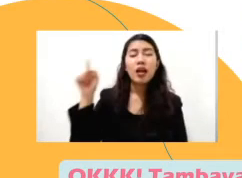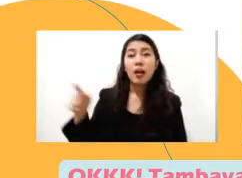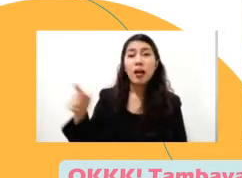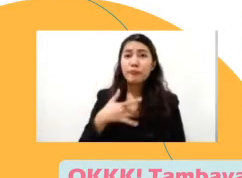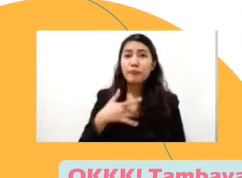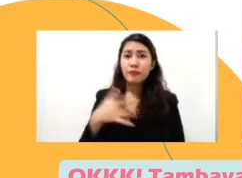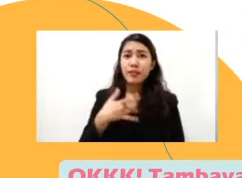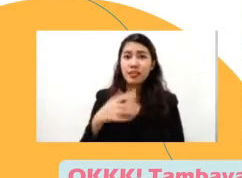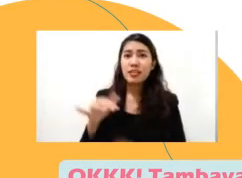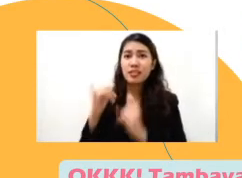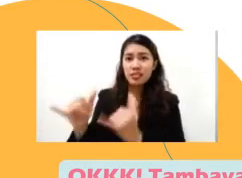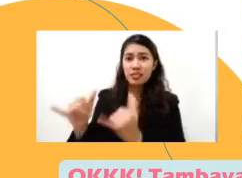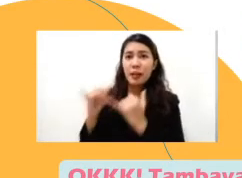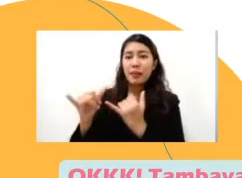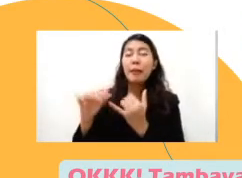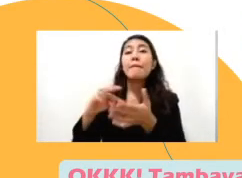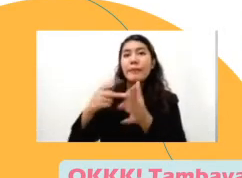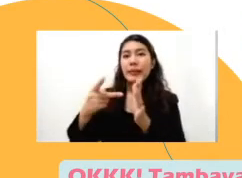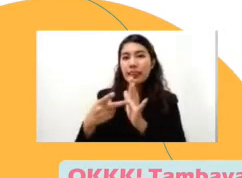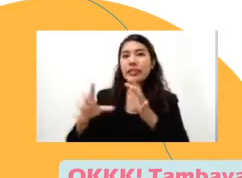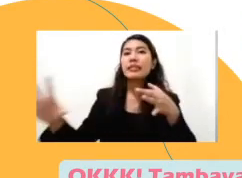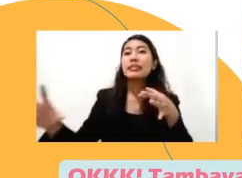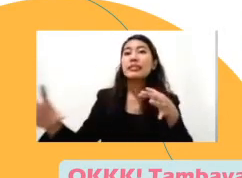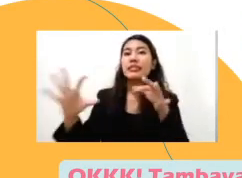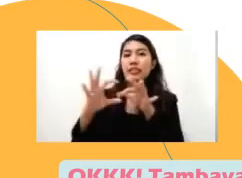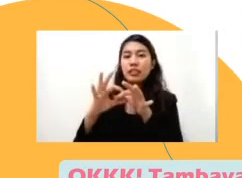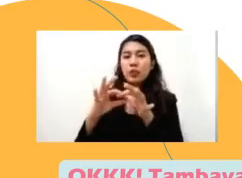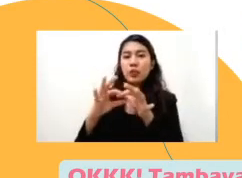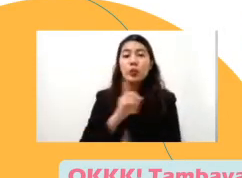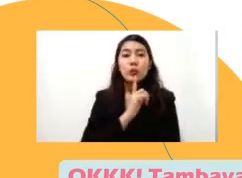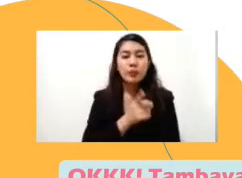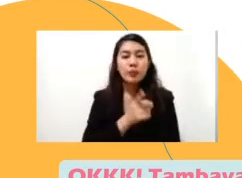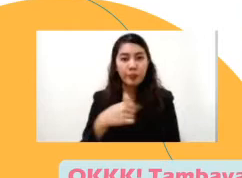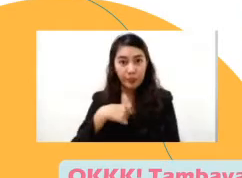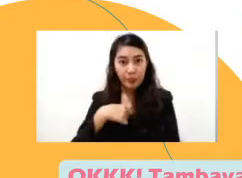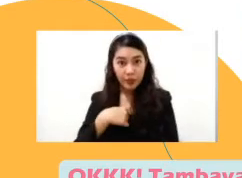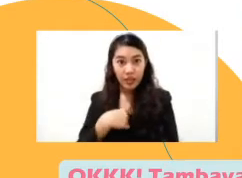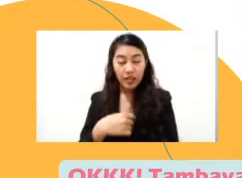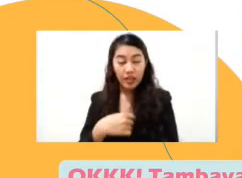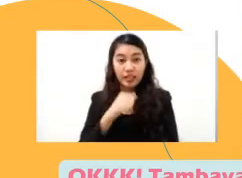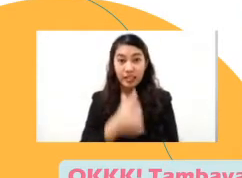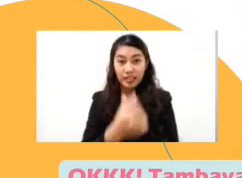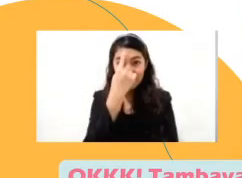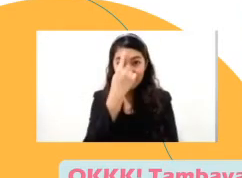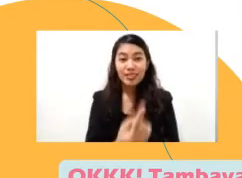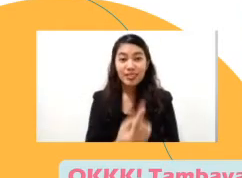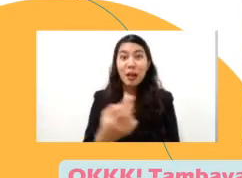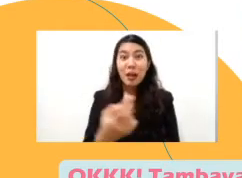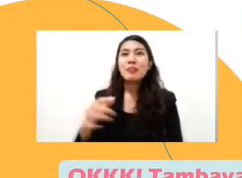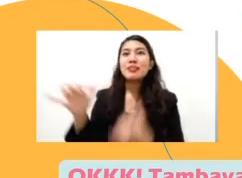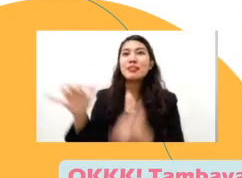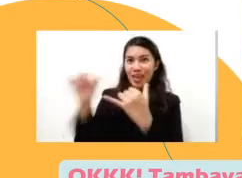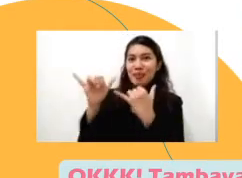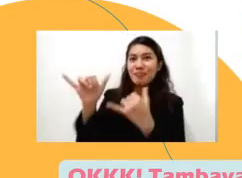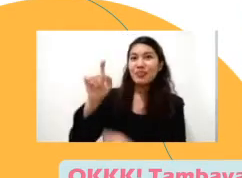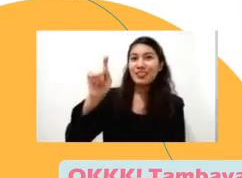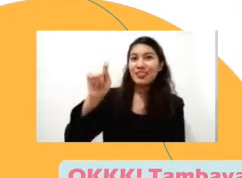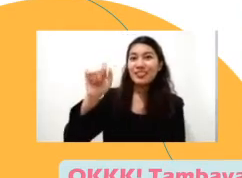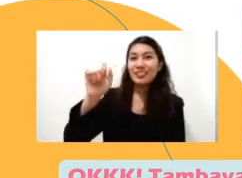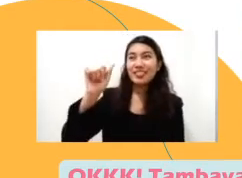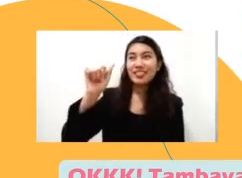So, may pakiramdam na, shocks, hindi ako nag-iisa. Shocks, naiintindihan ako ni Taylor Swift. Yeah. Parang ganon. I